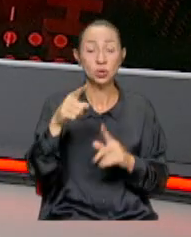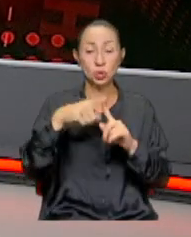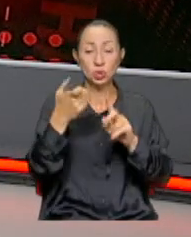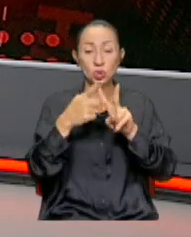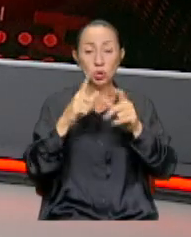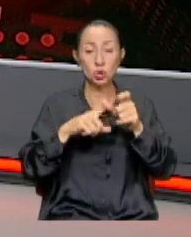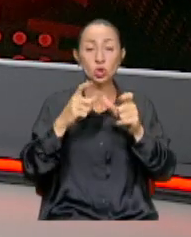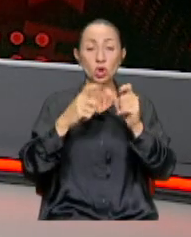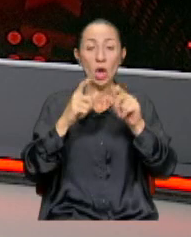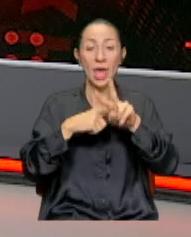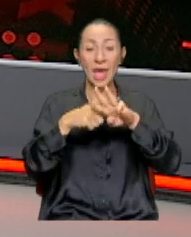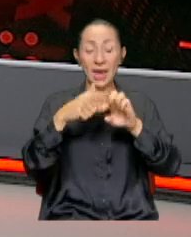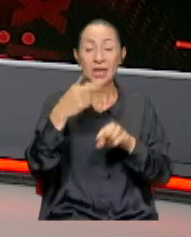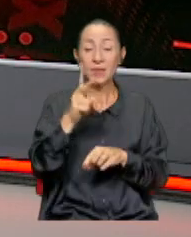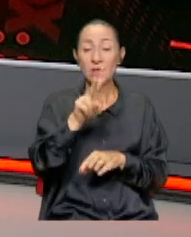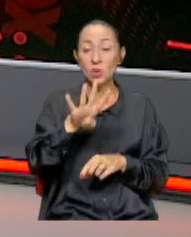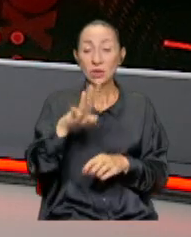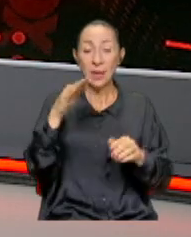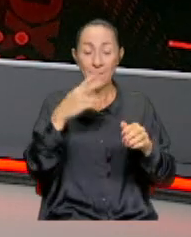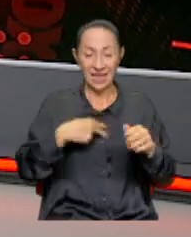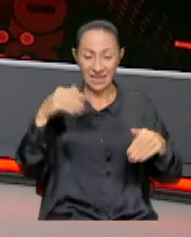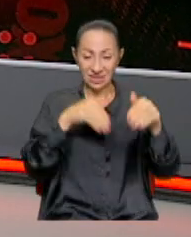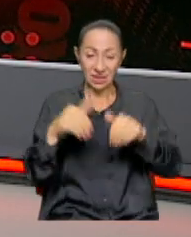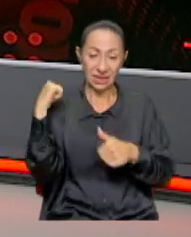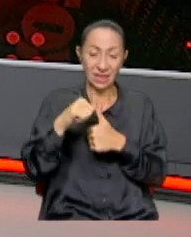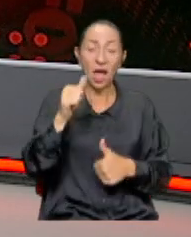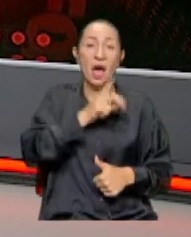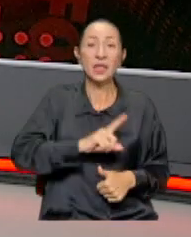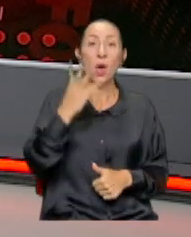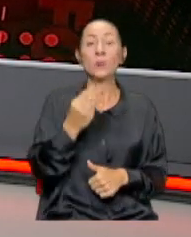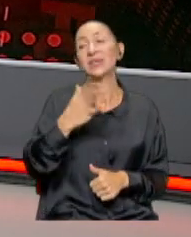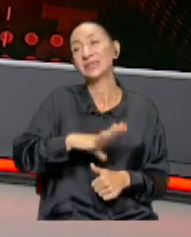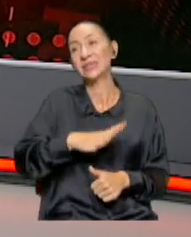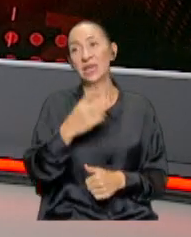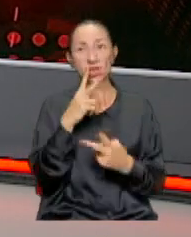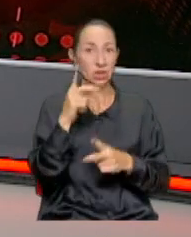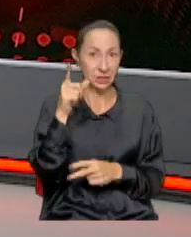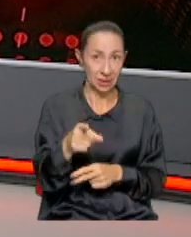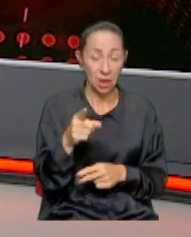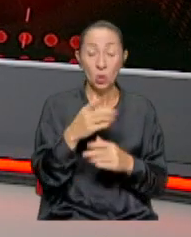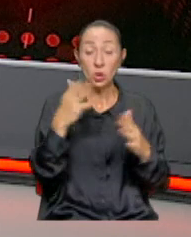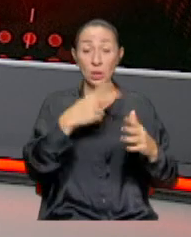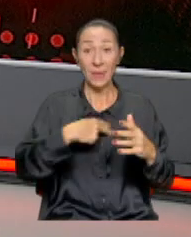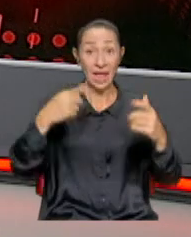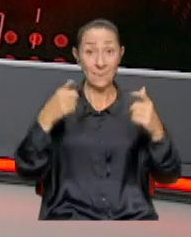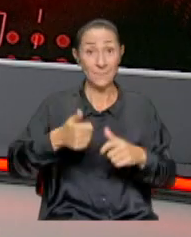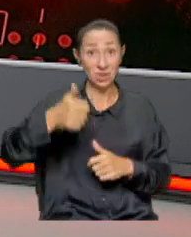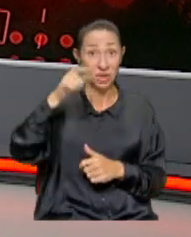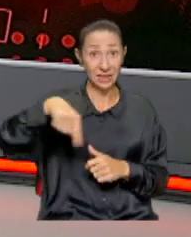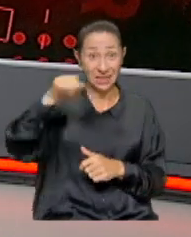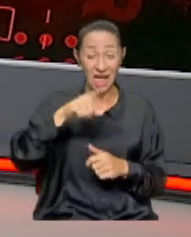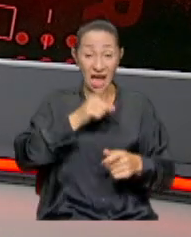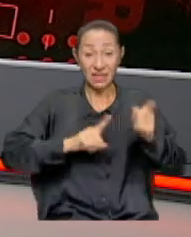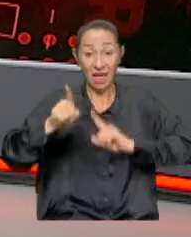Tunç Soyer'de 2024 yerel seçiminde yeniden aday olmak istediğini açıkladı. Büyükşehir Belediye